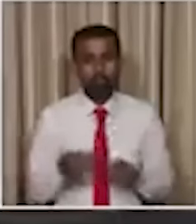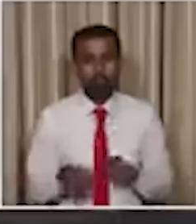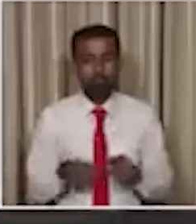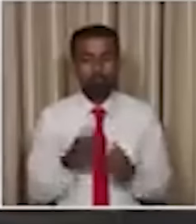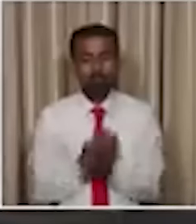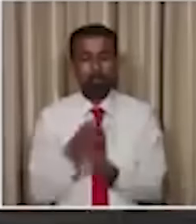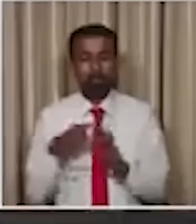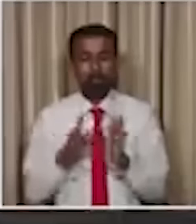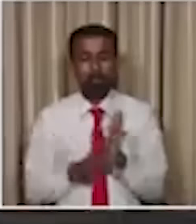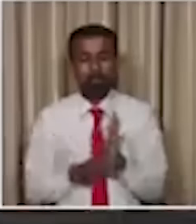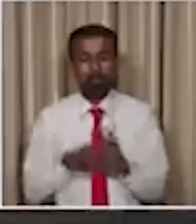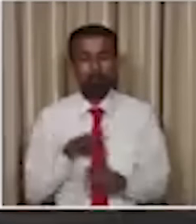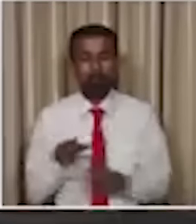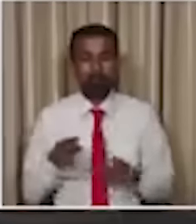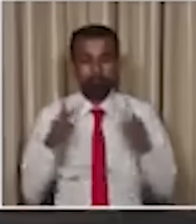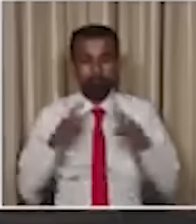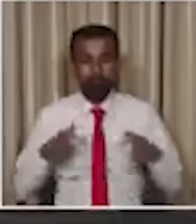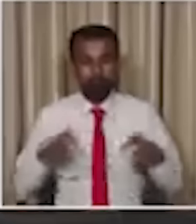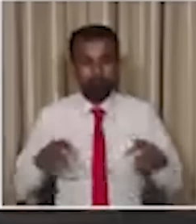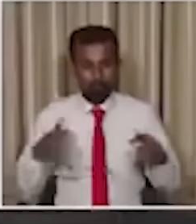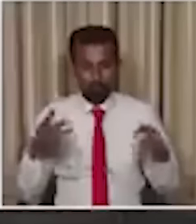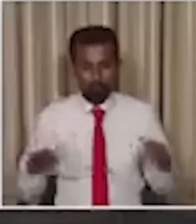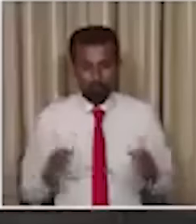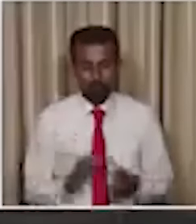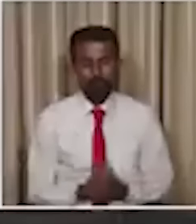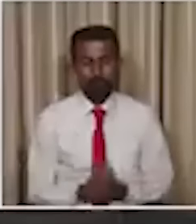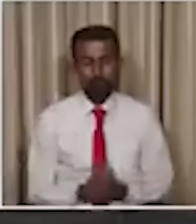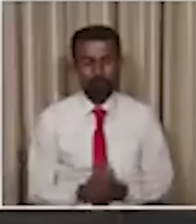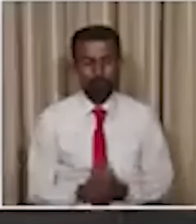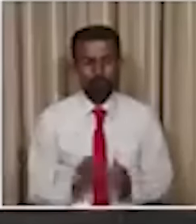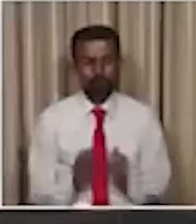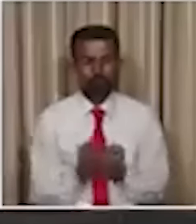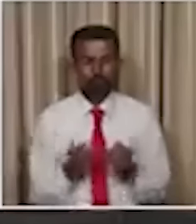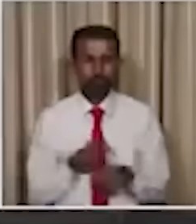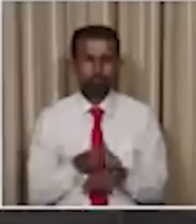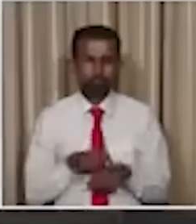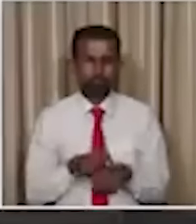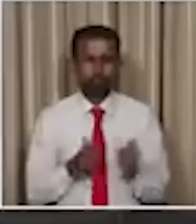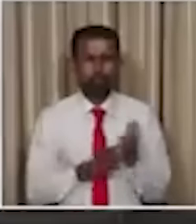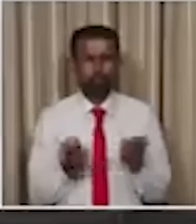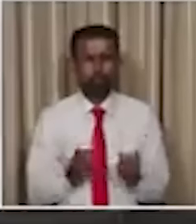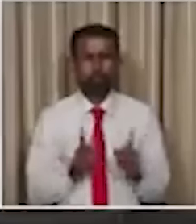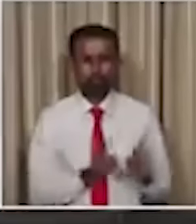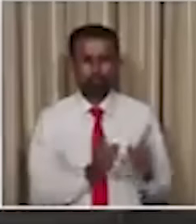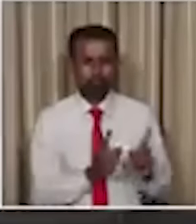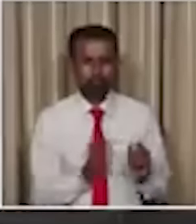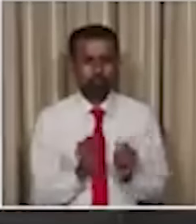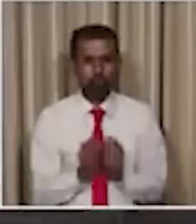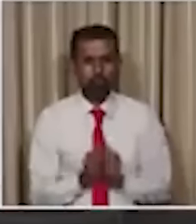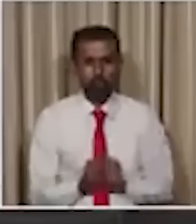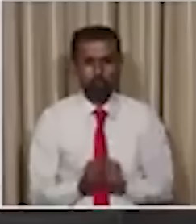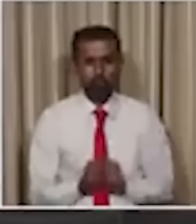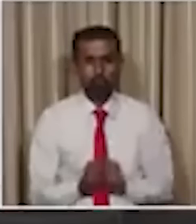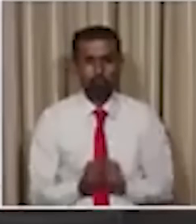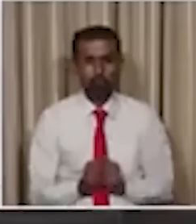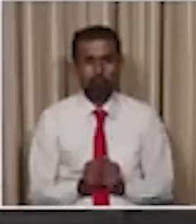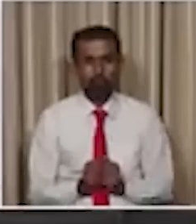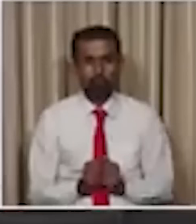ගැලනිගම පියුසුමේදී ඒ පරීක්ෂාවට ලක් කර ඇත. අනවශ්‍ය කාලයක් එම ලොරි රථය රඳවාගෙන කටයුතු කිරීමේ හේතුවෙන්